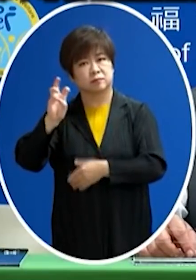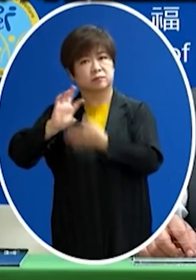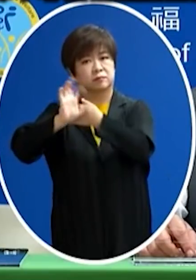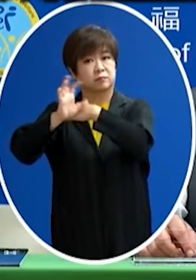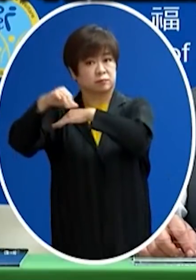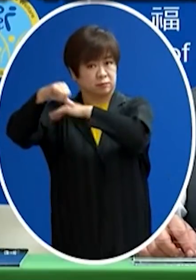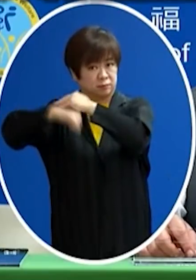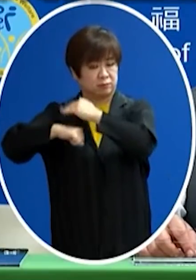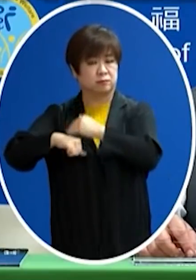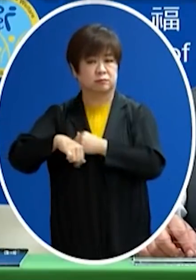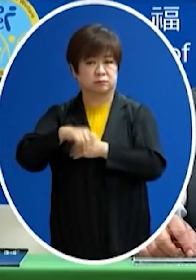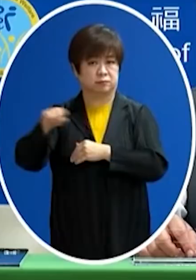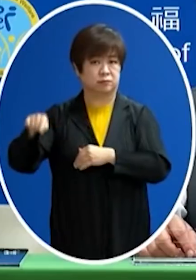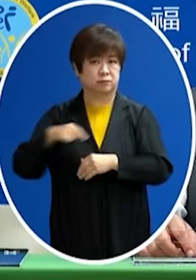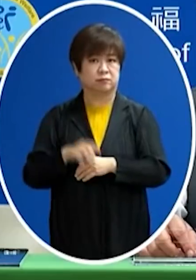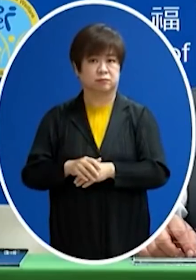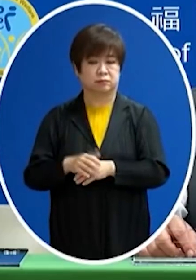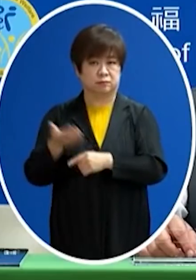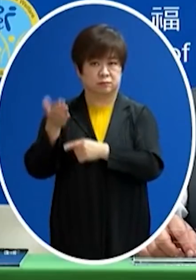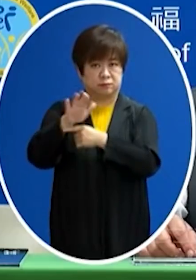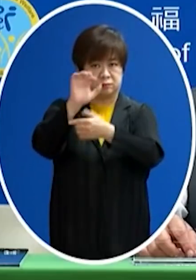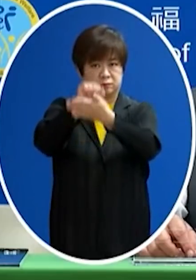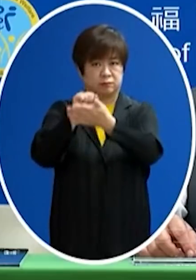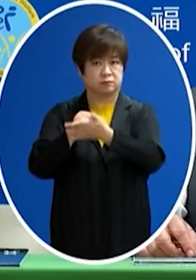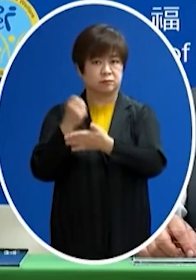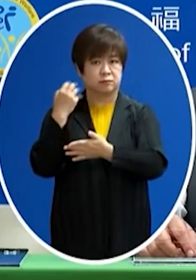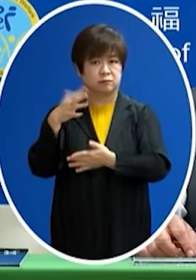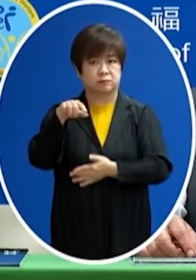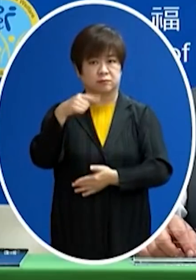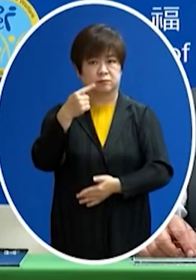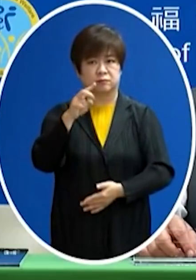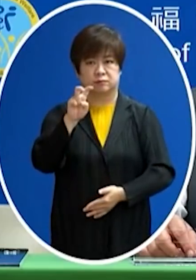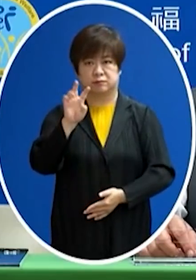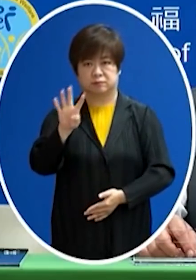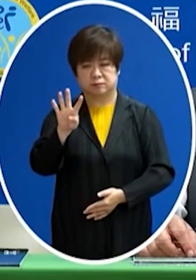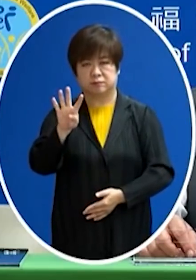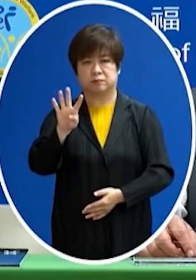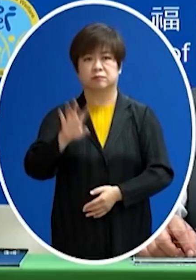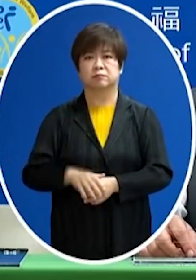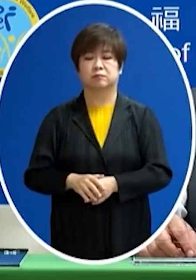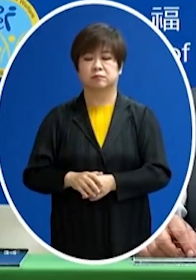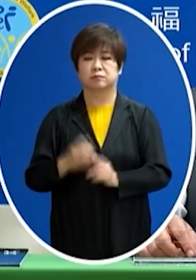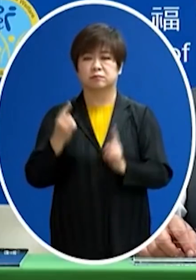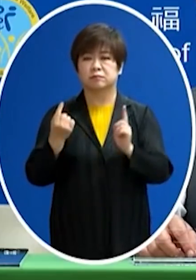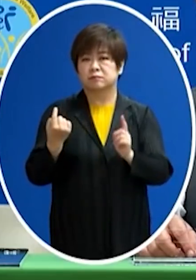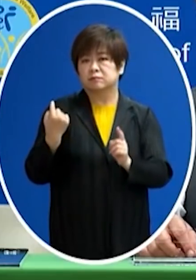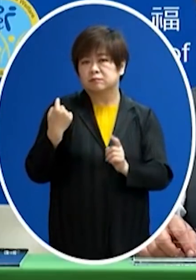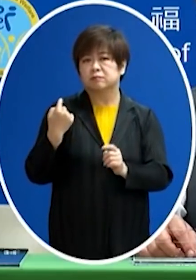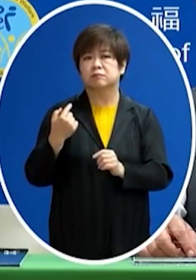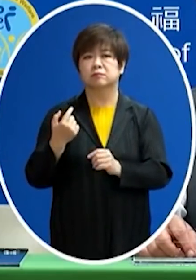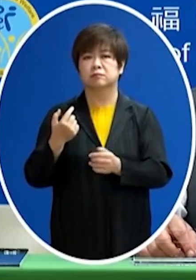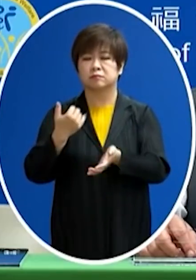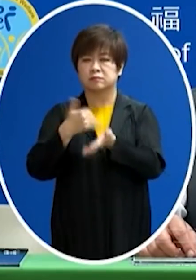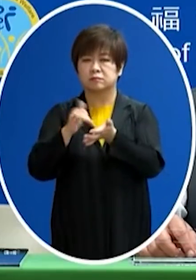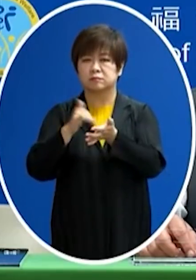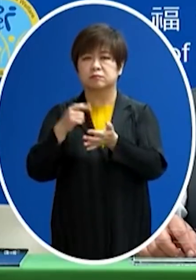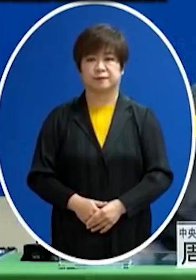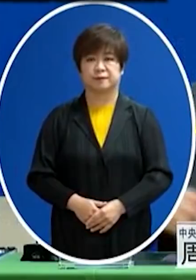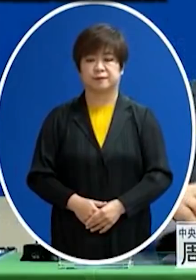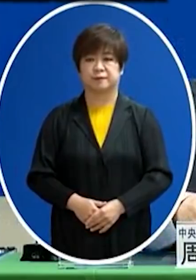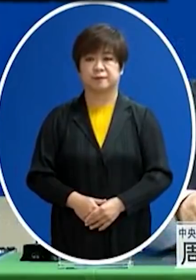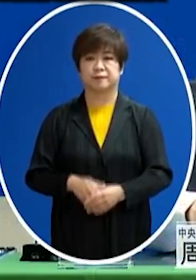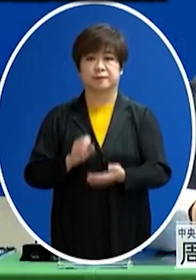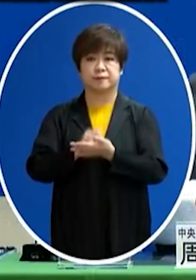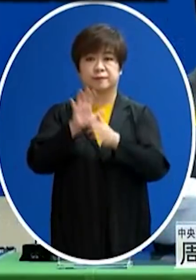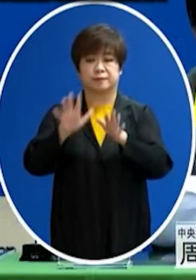30位境外移入的病例，那死亡的个案哈、有124个哈、比前一天哈、都还来稍微少一些。 今